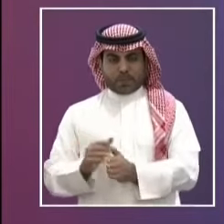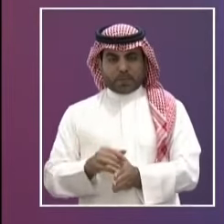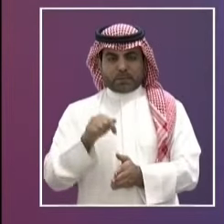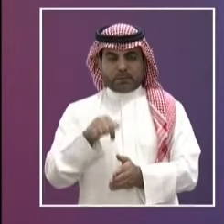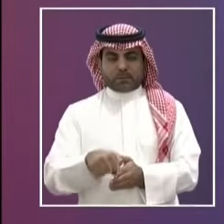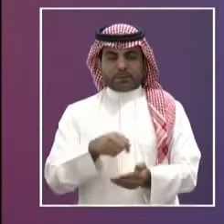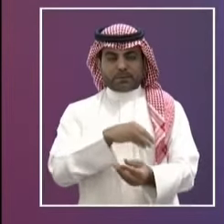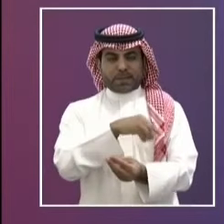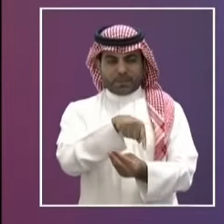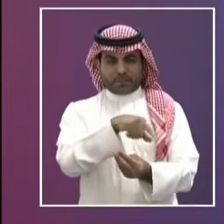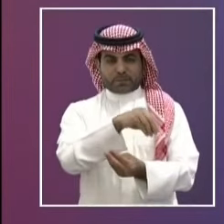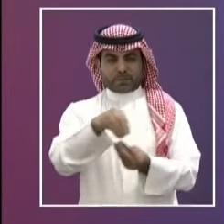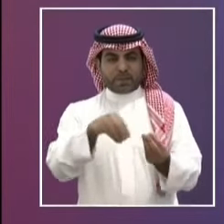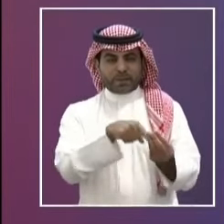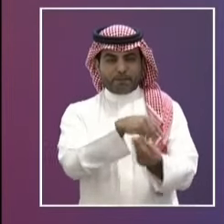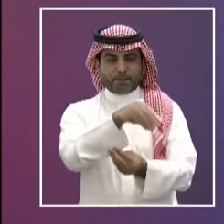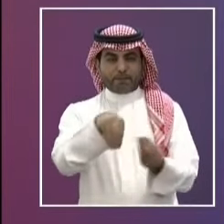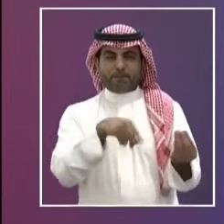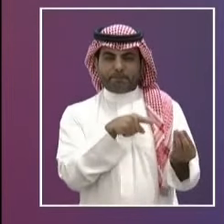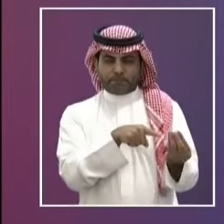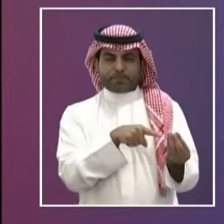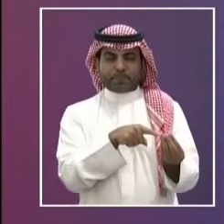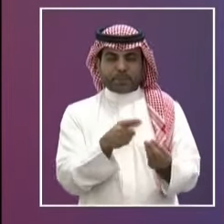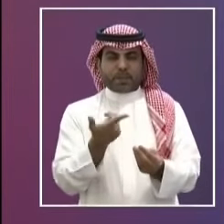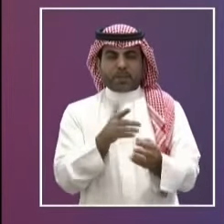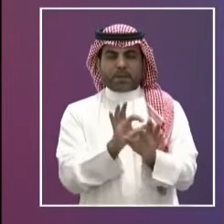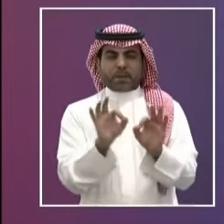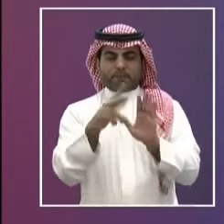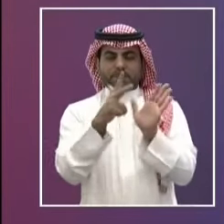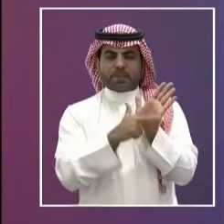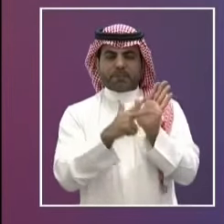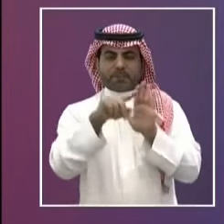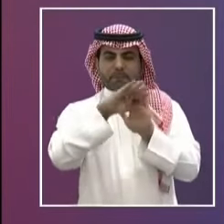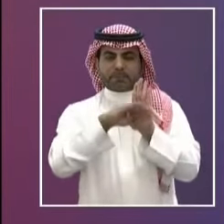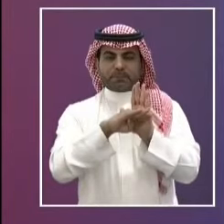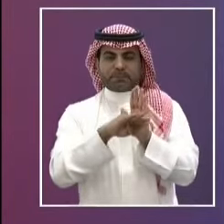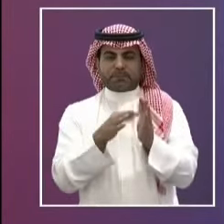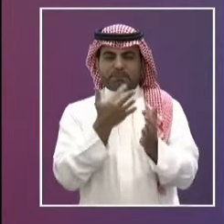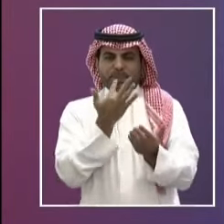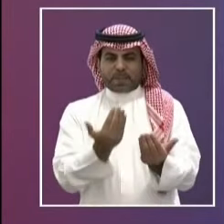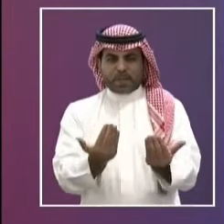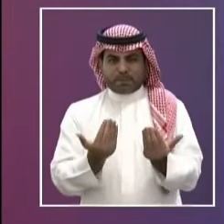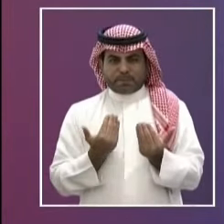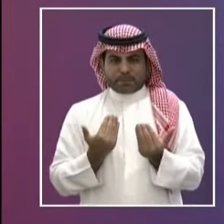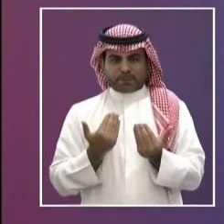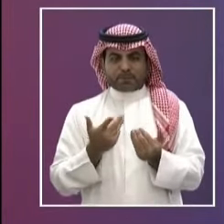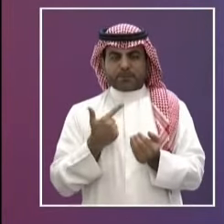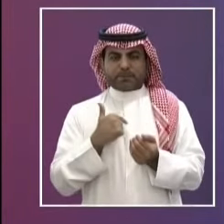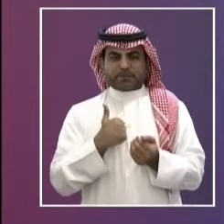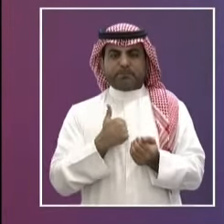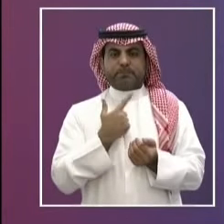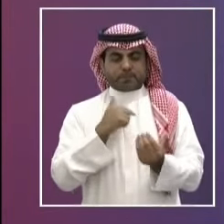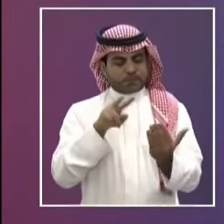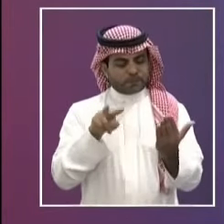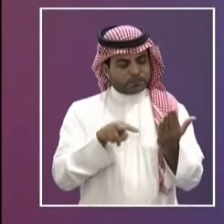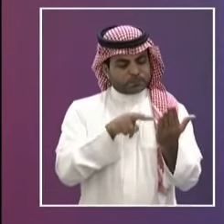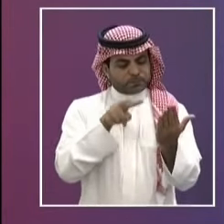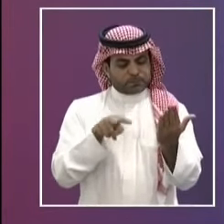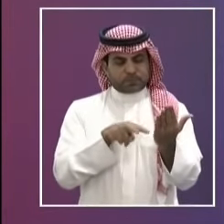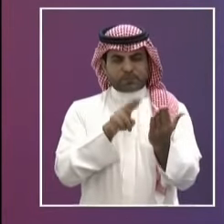يمكن المستخدم من التخطيط المسبق لرحلة العمرة، يعني المستخدم حيطلع